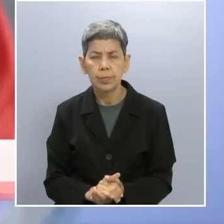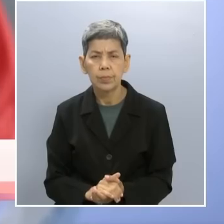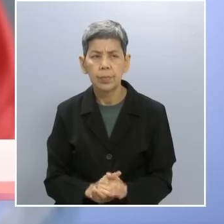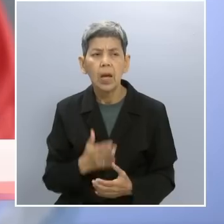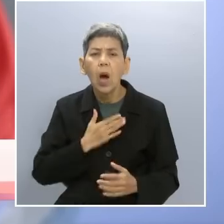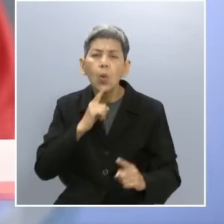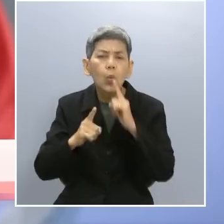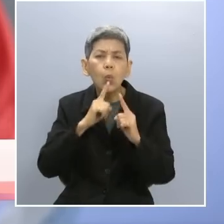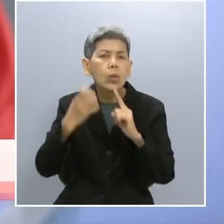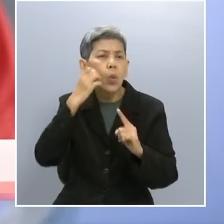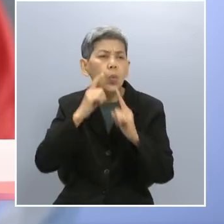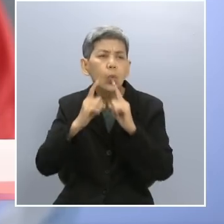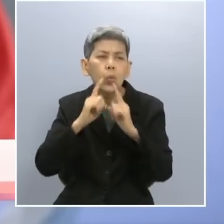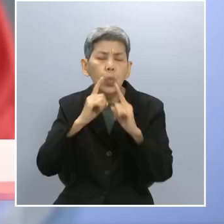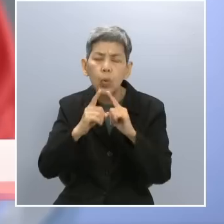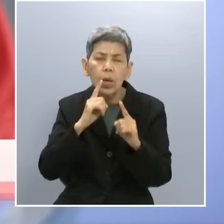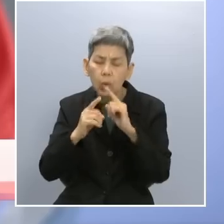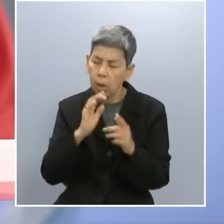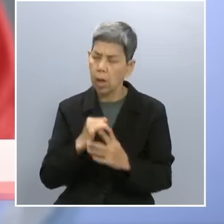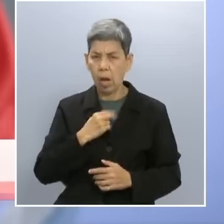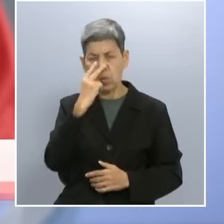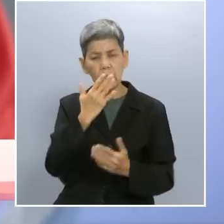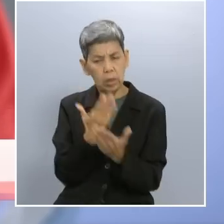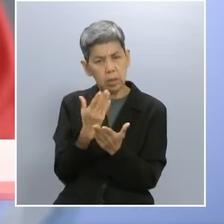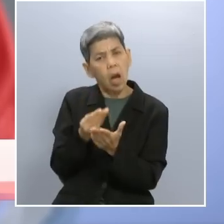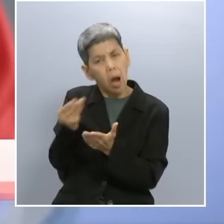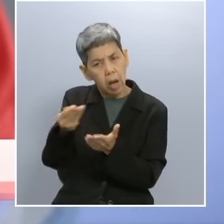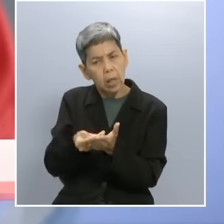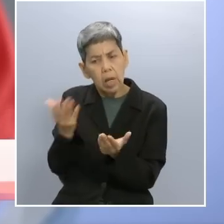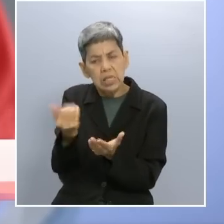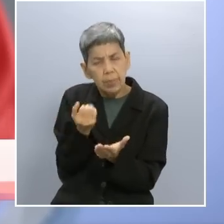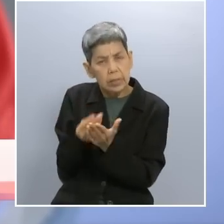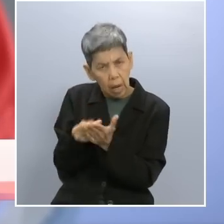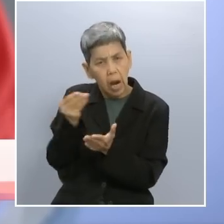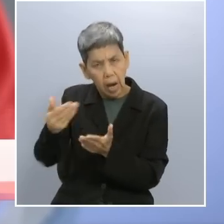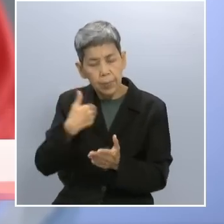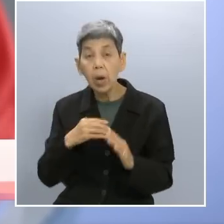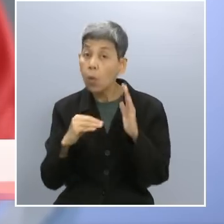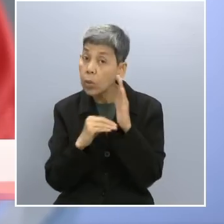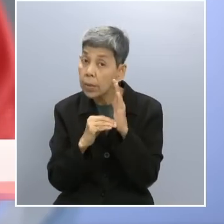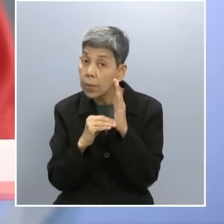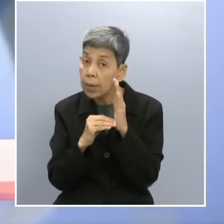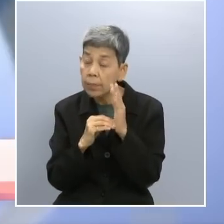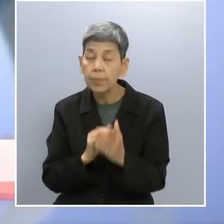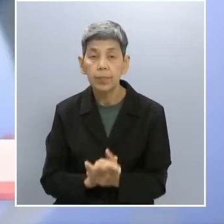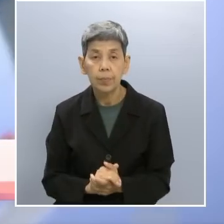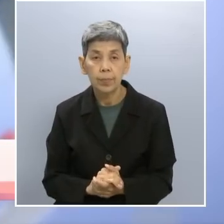โทรศัพท์ตัวเองอยู่เนาะว่าเราเออเราเห็นจ่ายให้หนูที่เราไปยืมอะไรที่กรุงเทพฯใช่ไหม